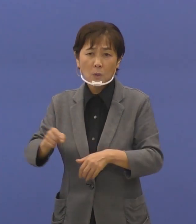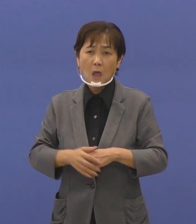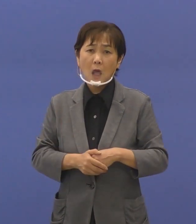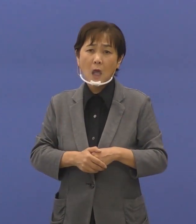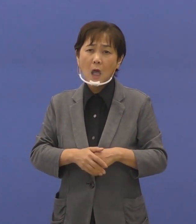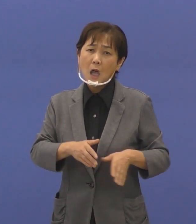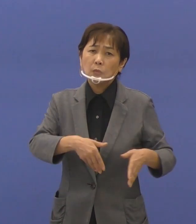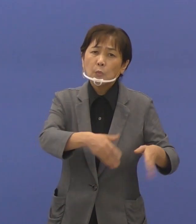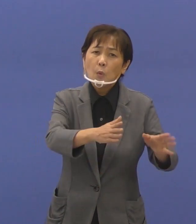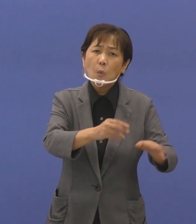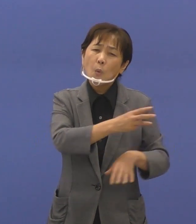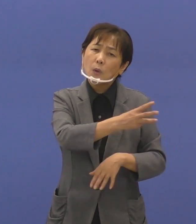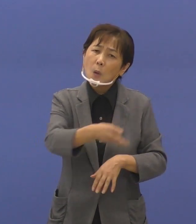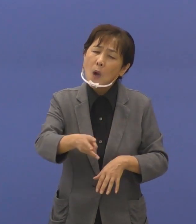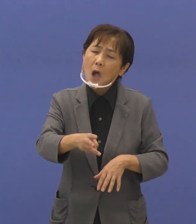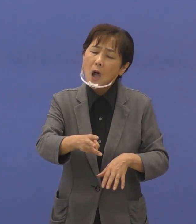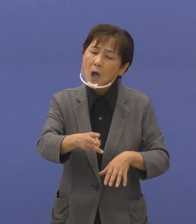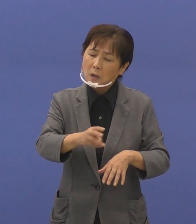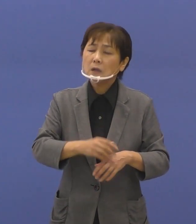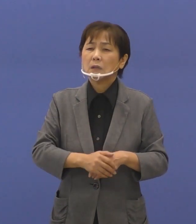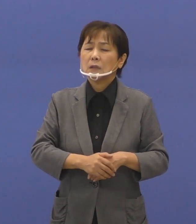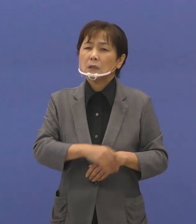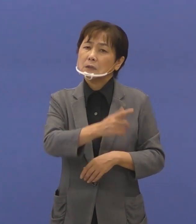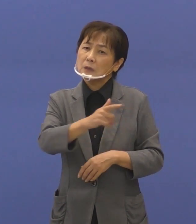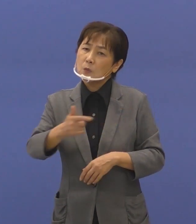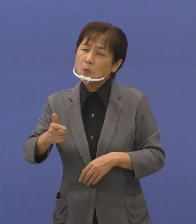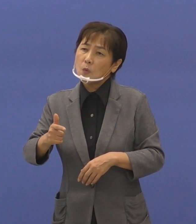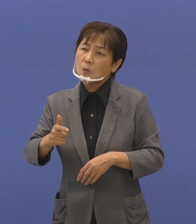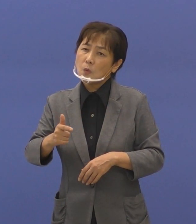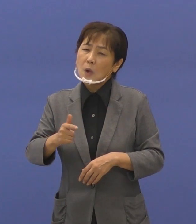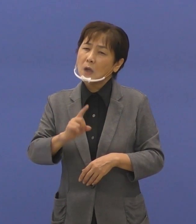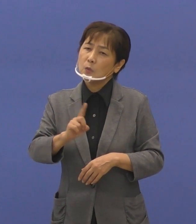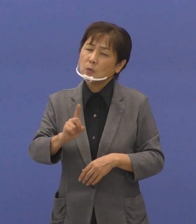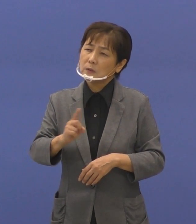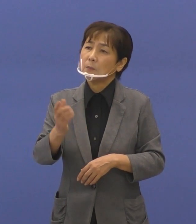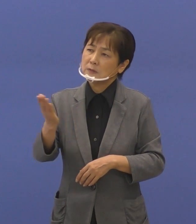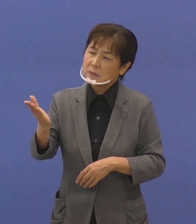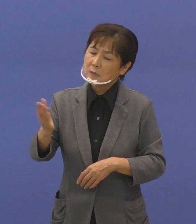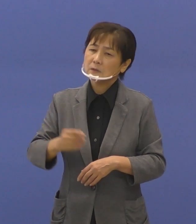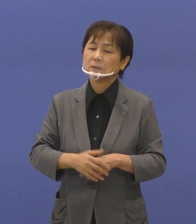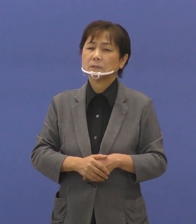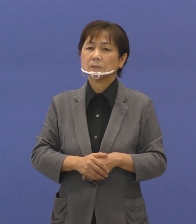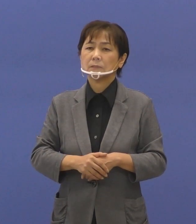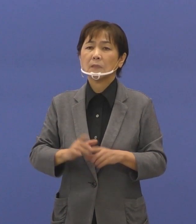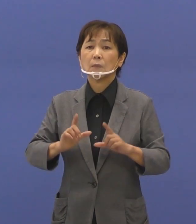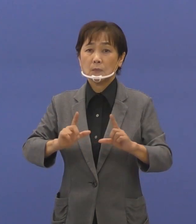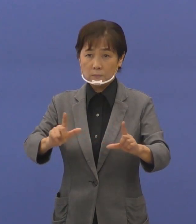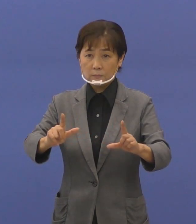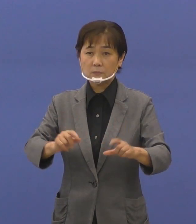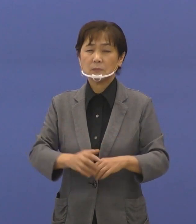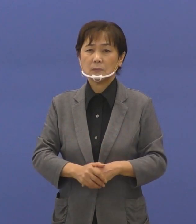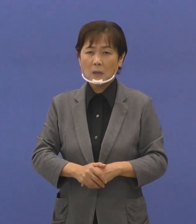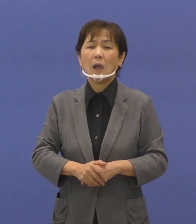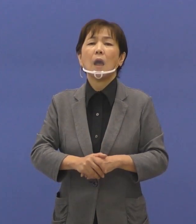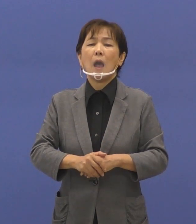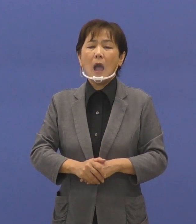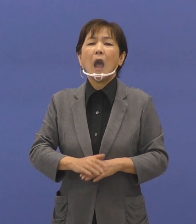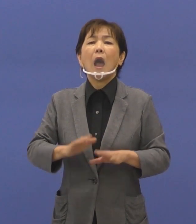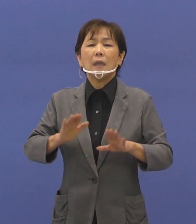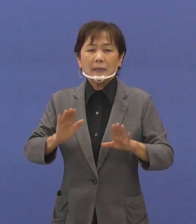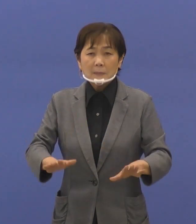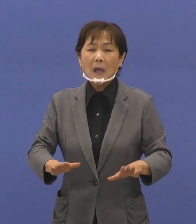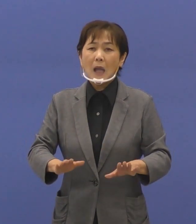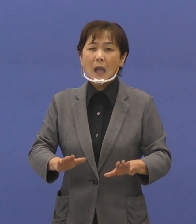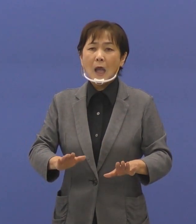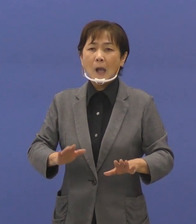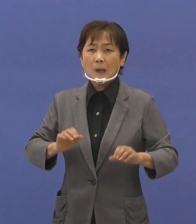はどうなってましたでしょうか。 そうですね、まさにやってる最中で、